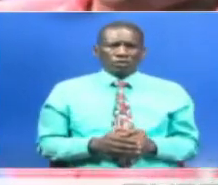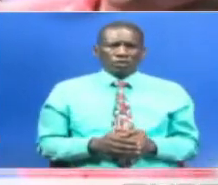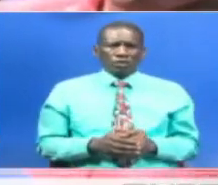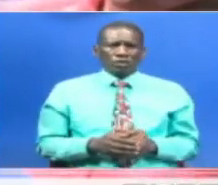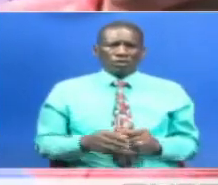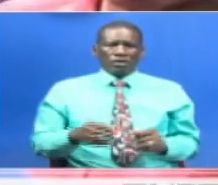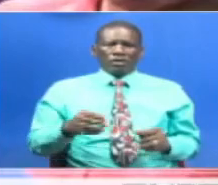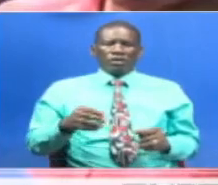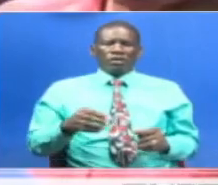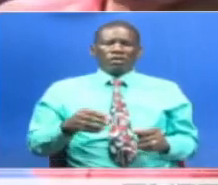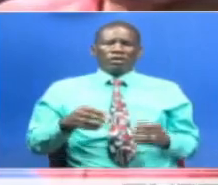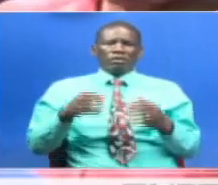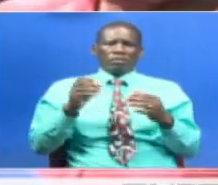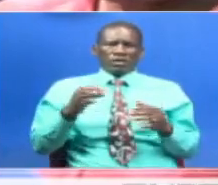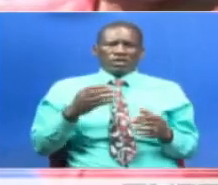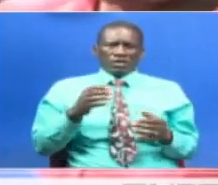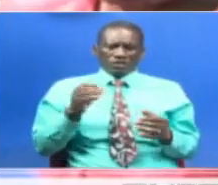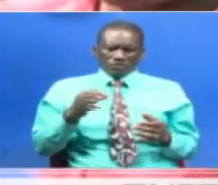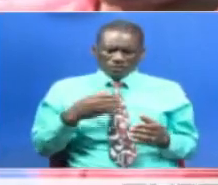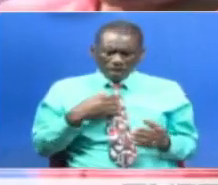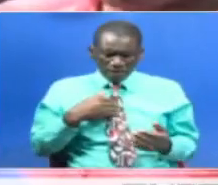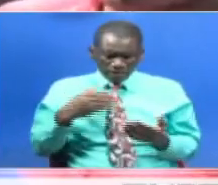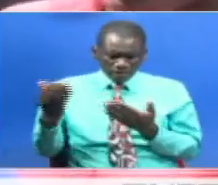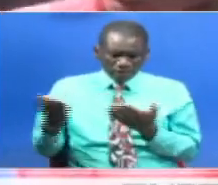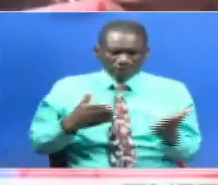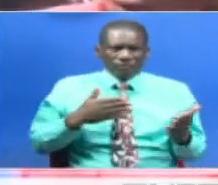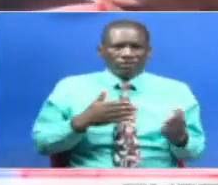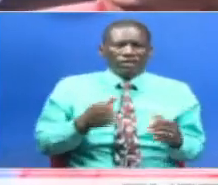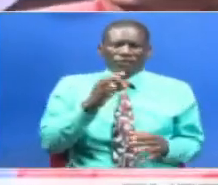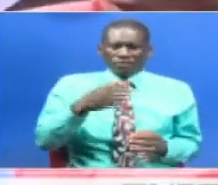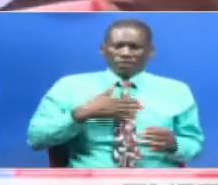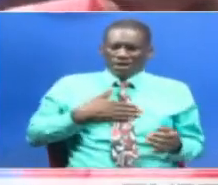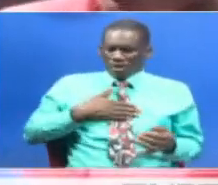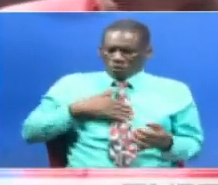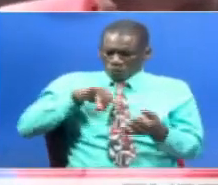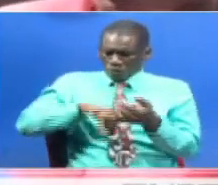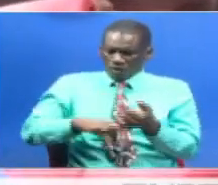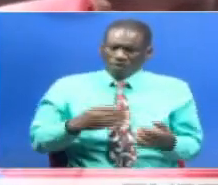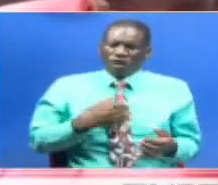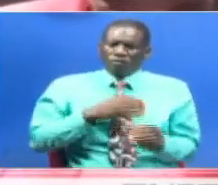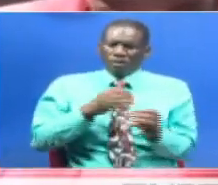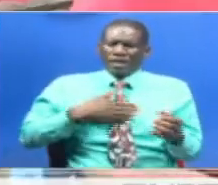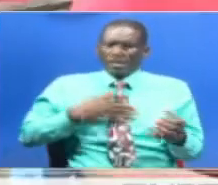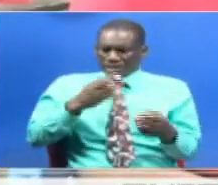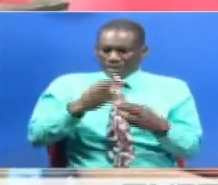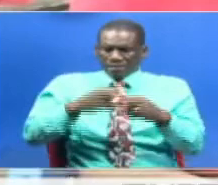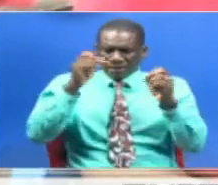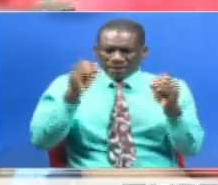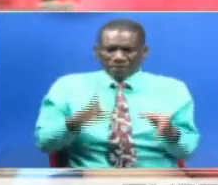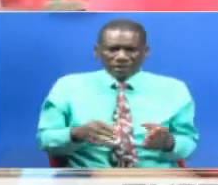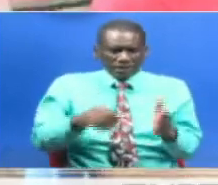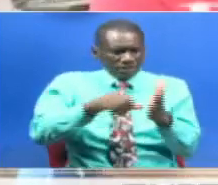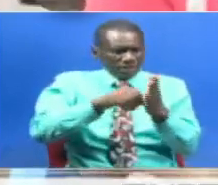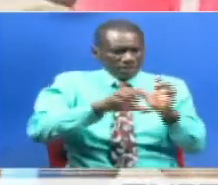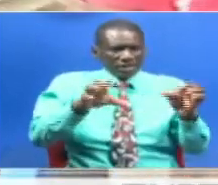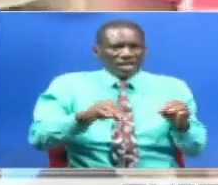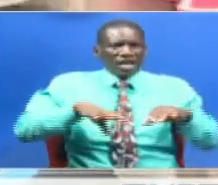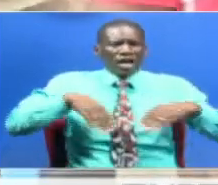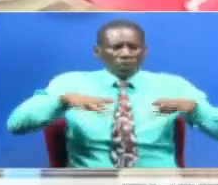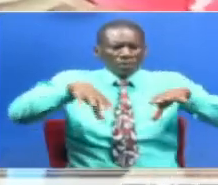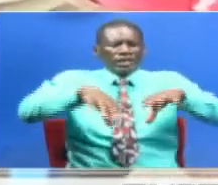katika kibali, ataridhi vipi mali uliowacha nyuma yako? That one